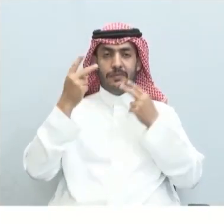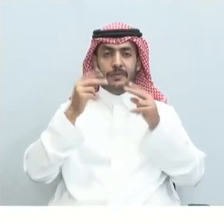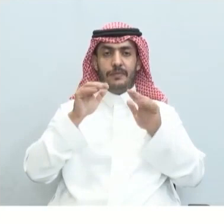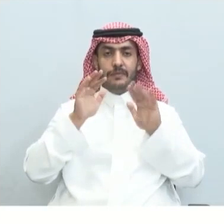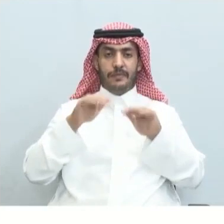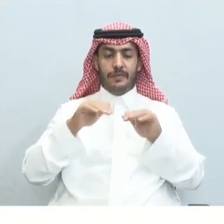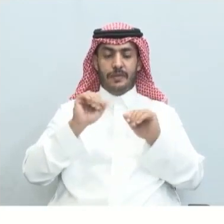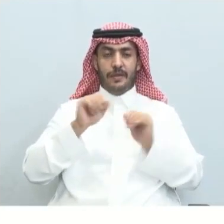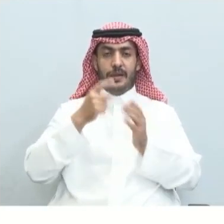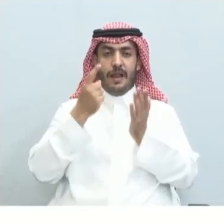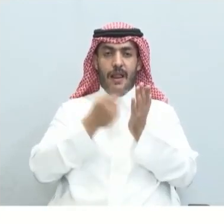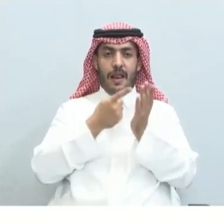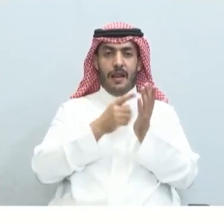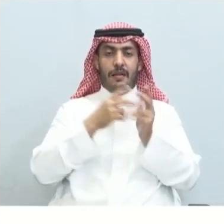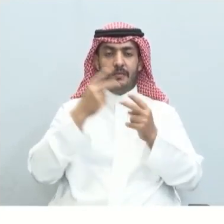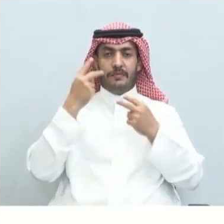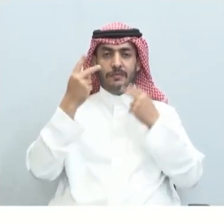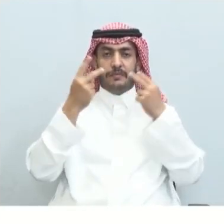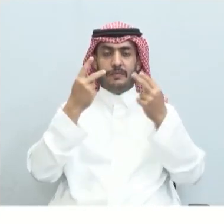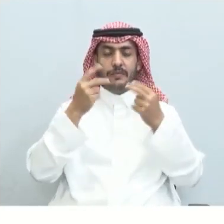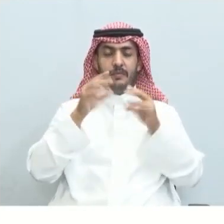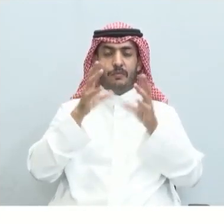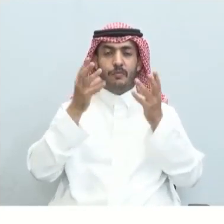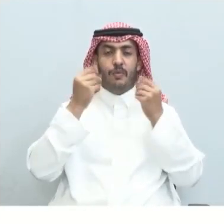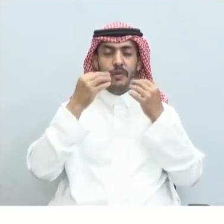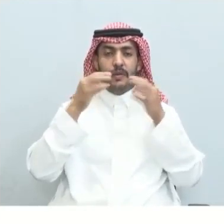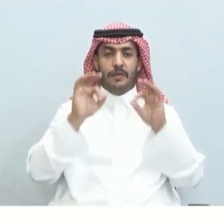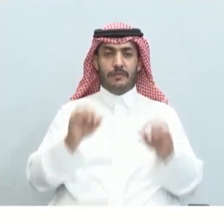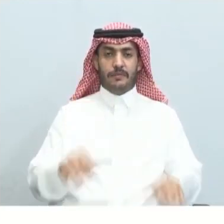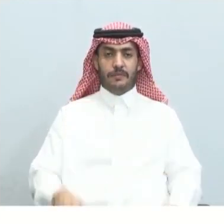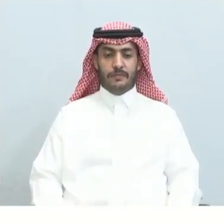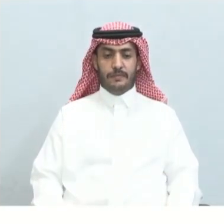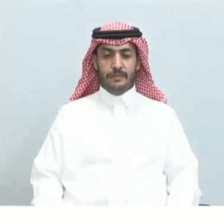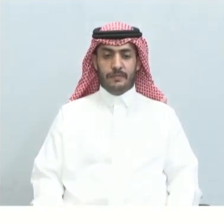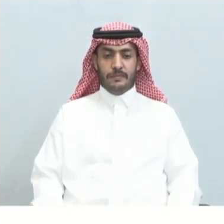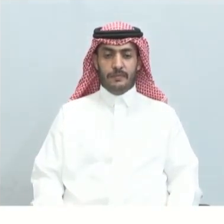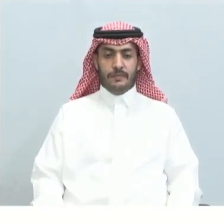عليها من القراءه طلاع جمع هذه المعلومات